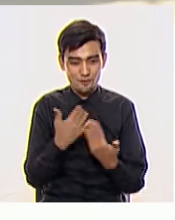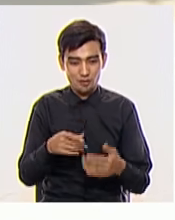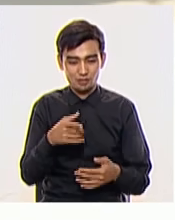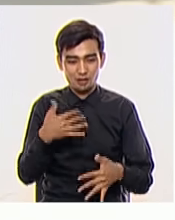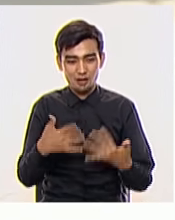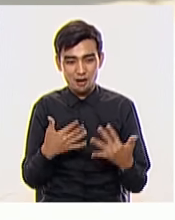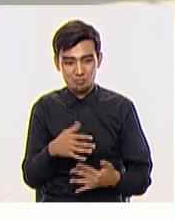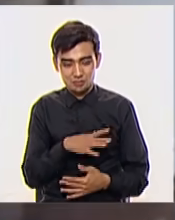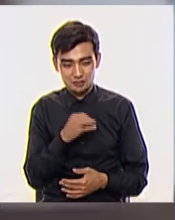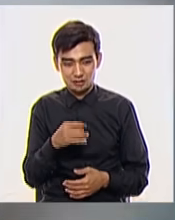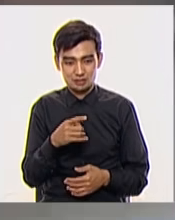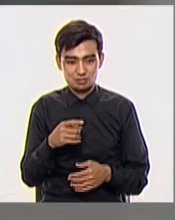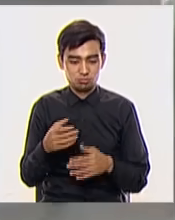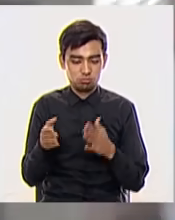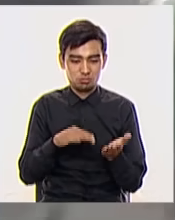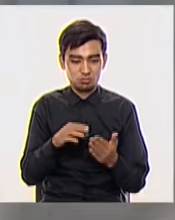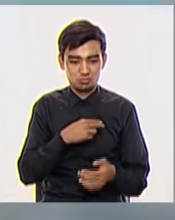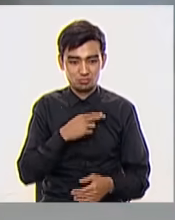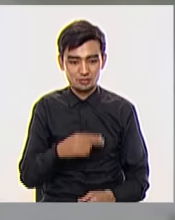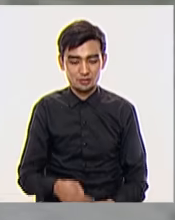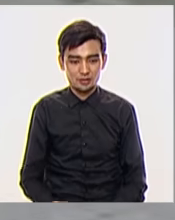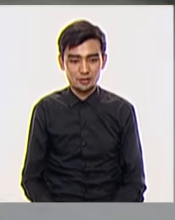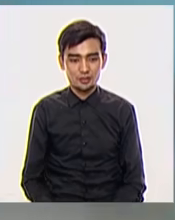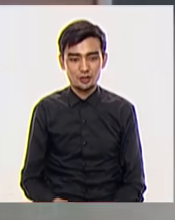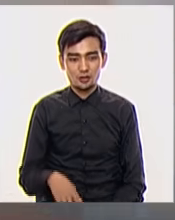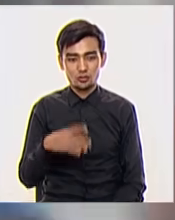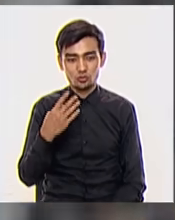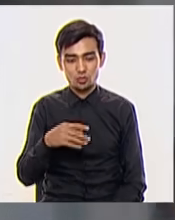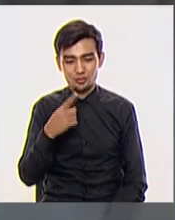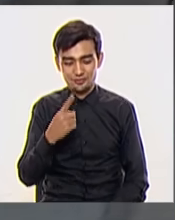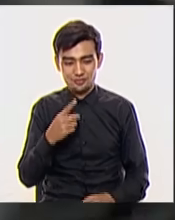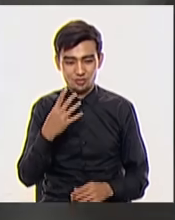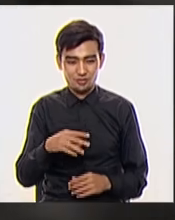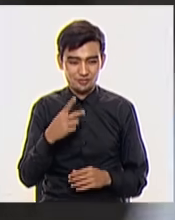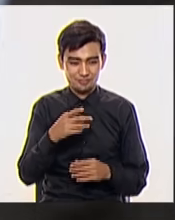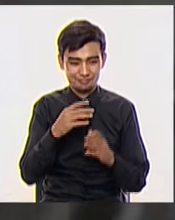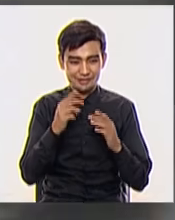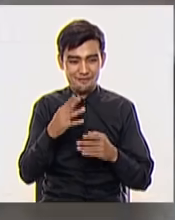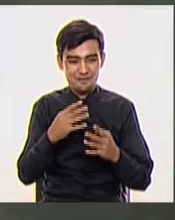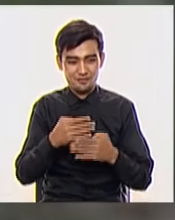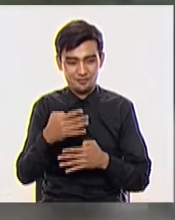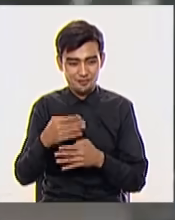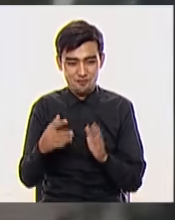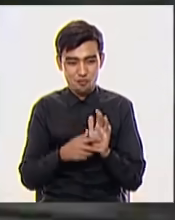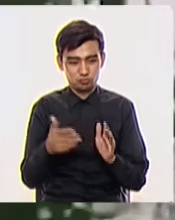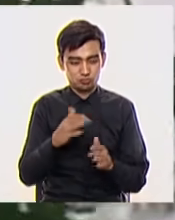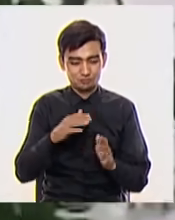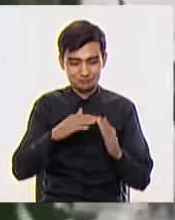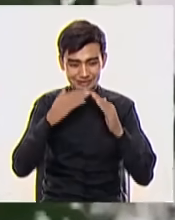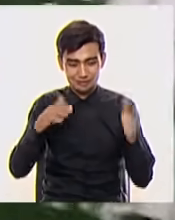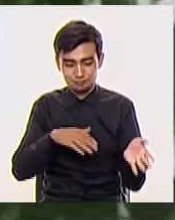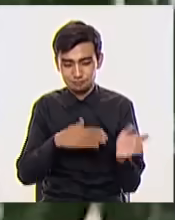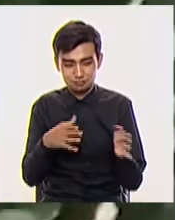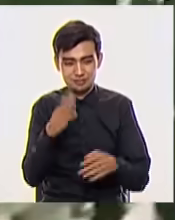малдар болған, солар құлаған. 41, 42. Бұл бір мезетте бір емес 8-1-де көп қабатты тұрғын үйдің шатырын ұшырып, ағаштарды